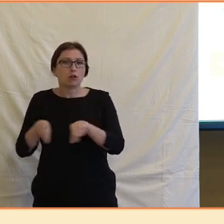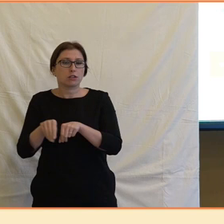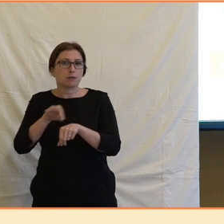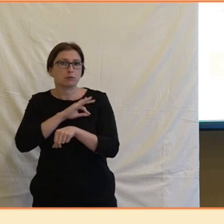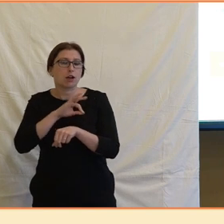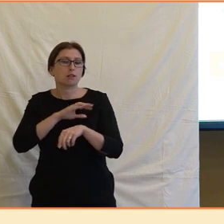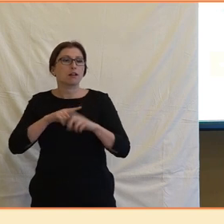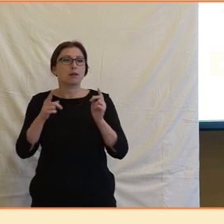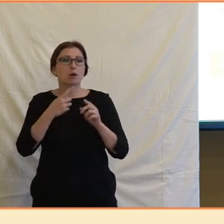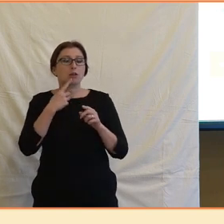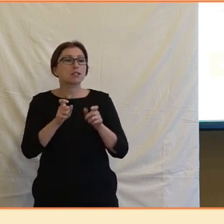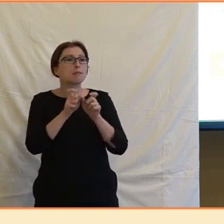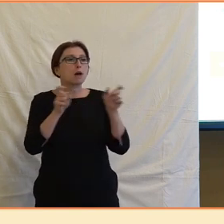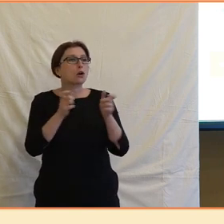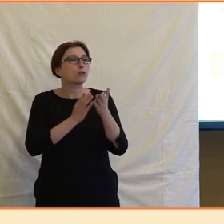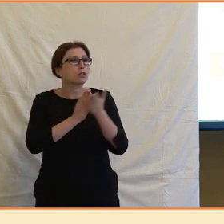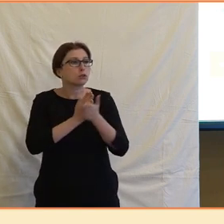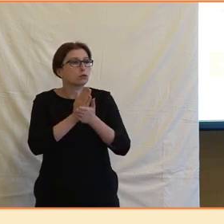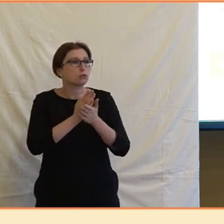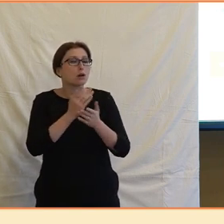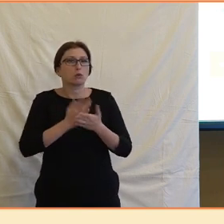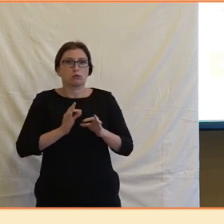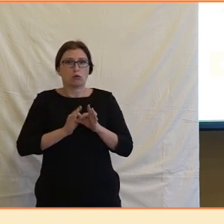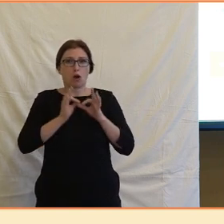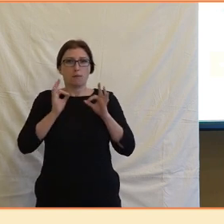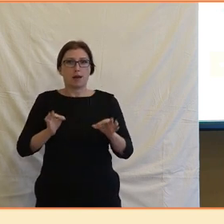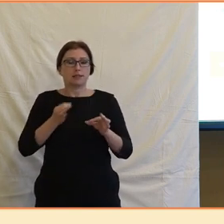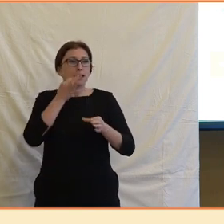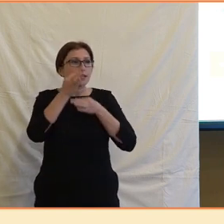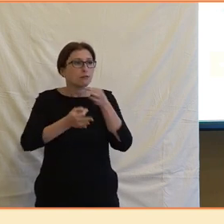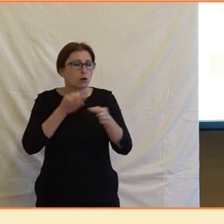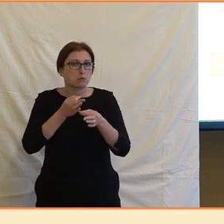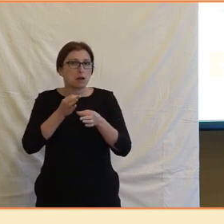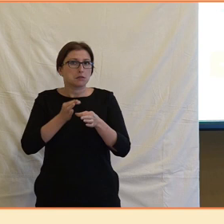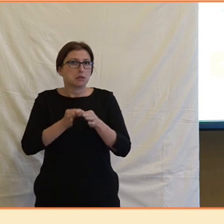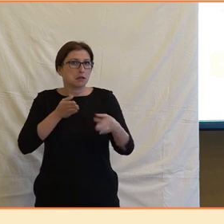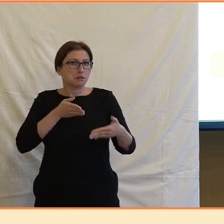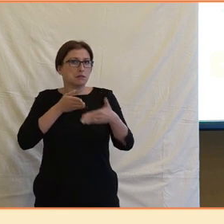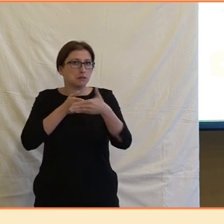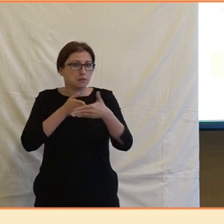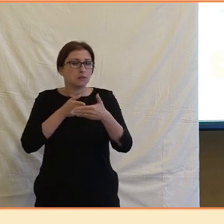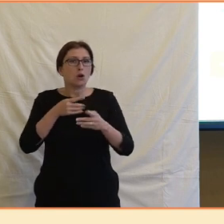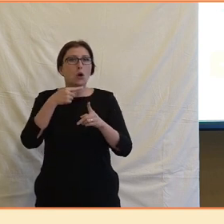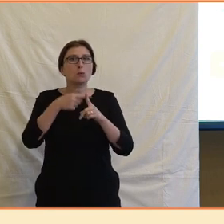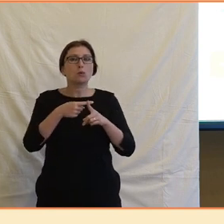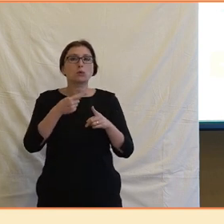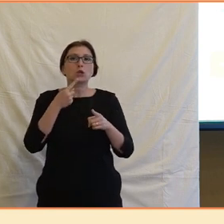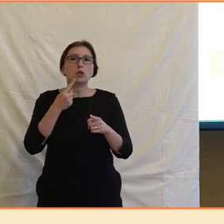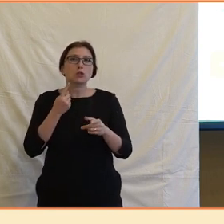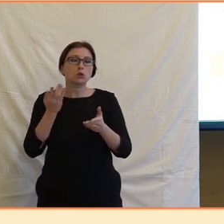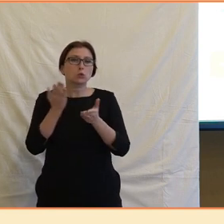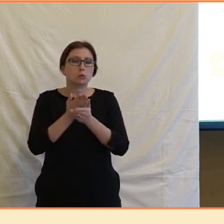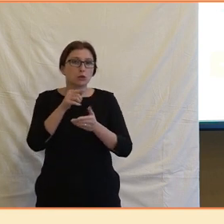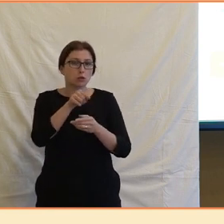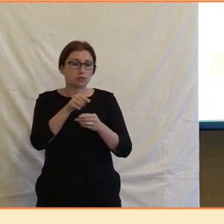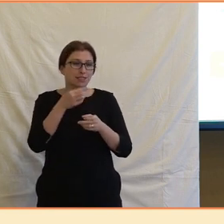čerpání třeba těch zmiňovaných bankovních služeb, omezený přístup k informacím, i dostupnost informací